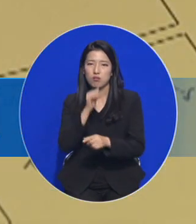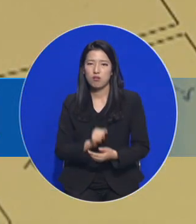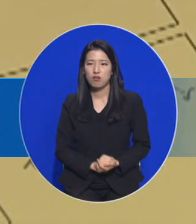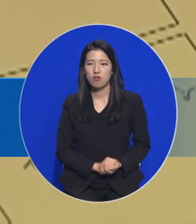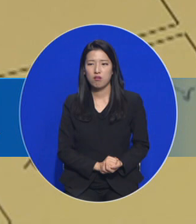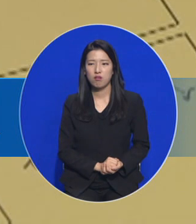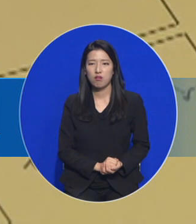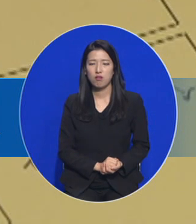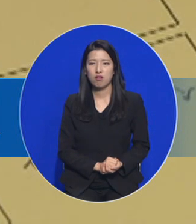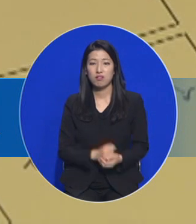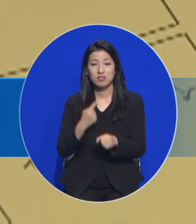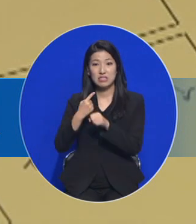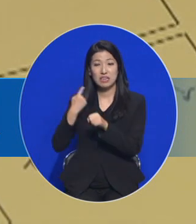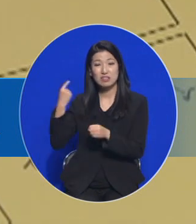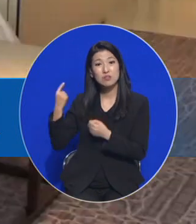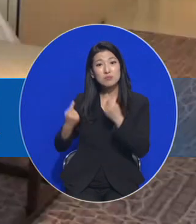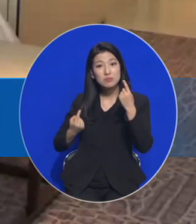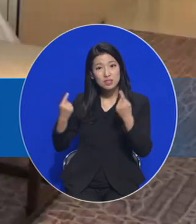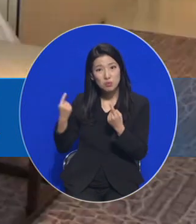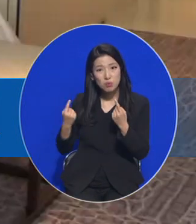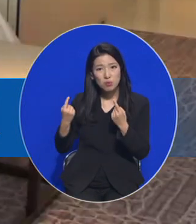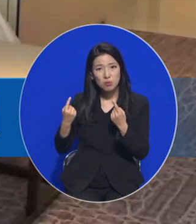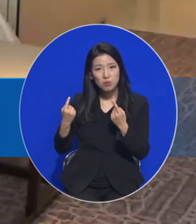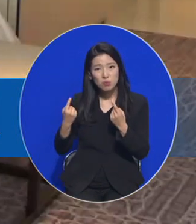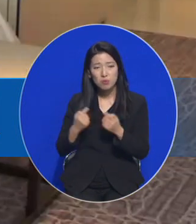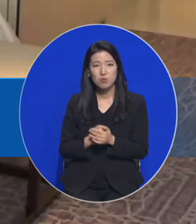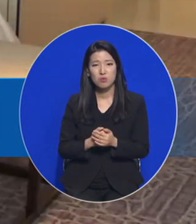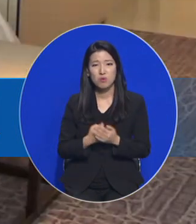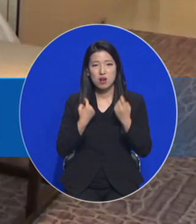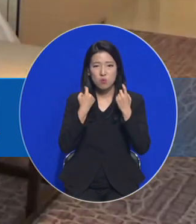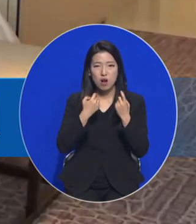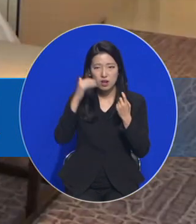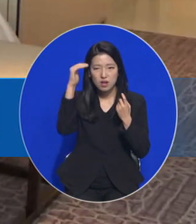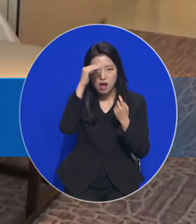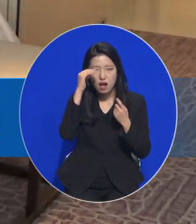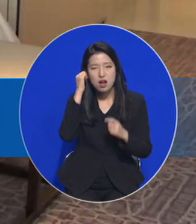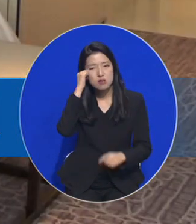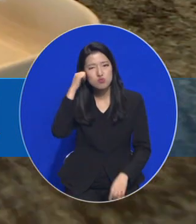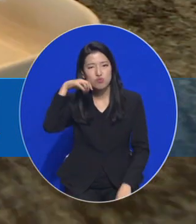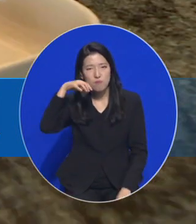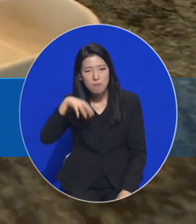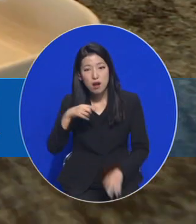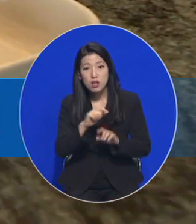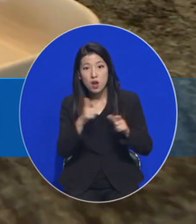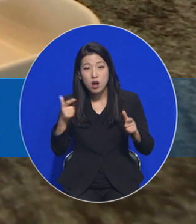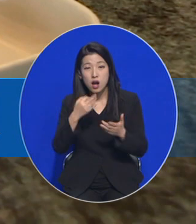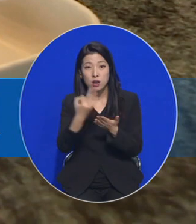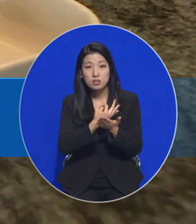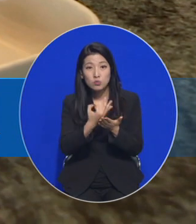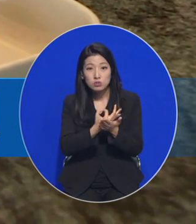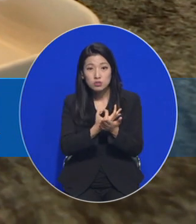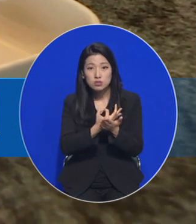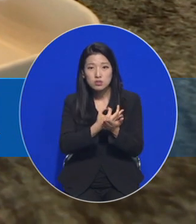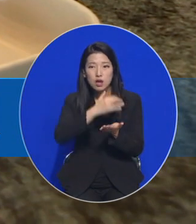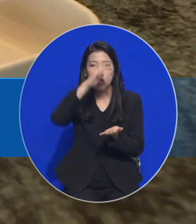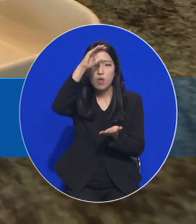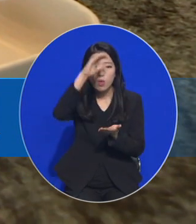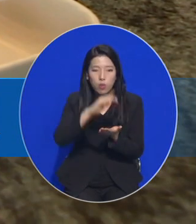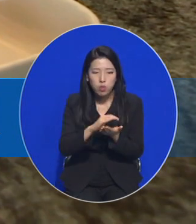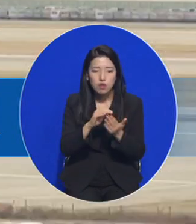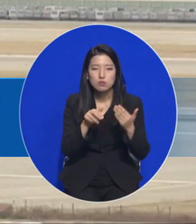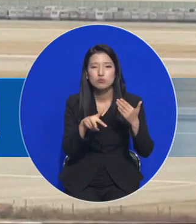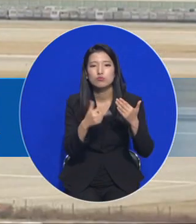전년 동기 대비 여행업계 와 관광숙박업 유원실업 등 관광 업계 매출 감소 규모가 구조 원을